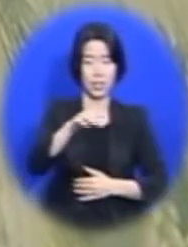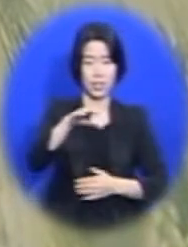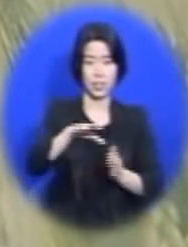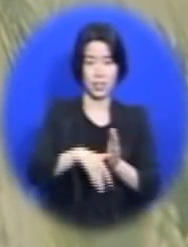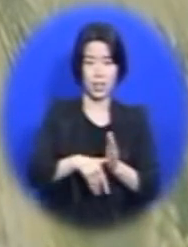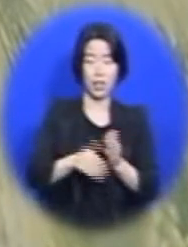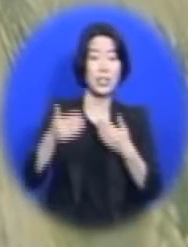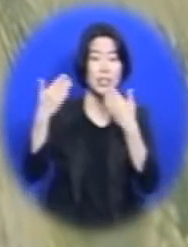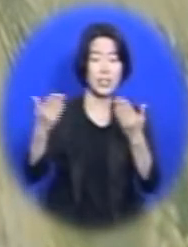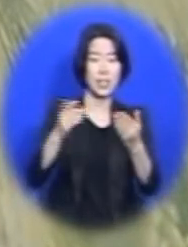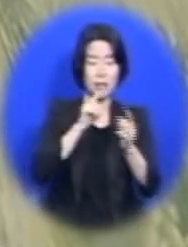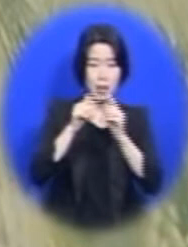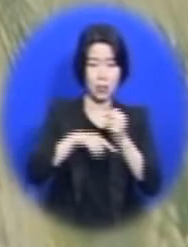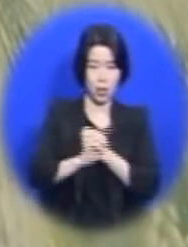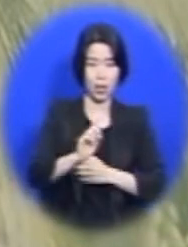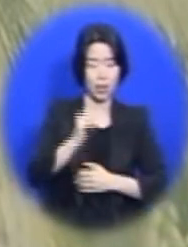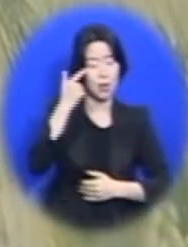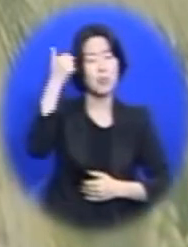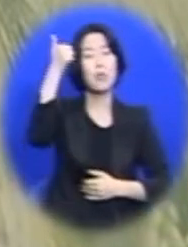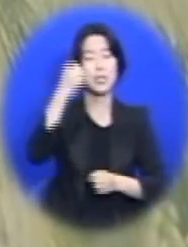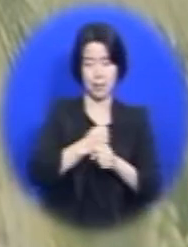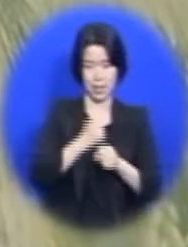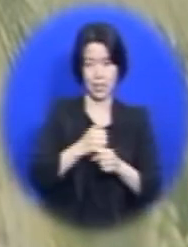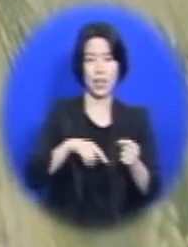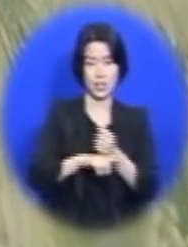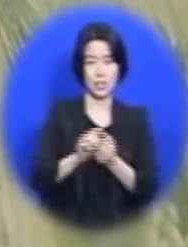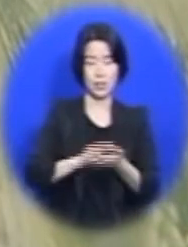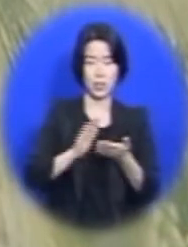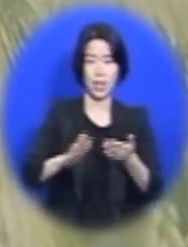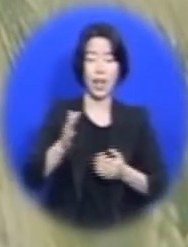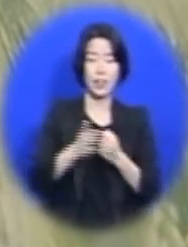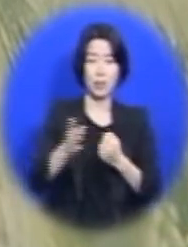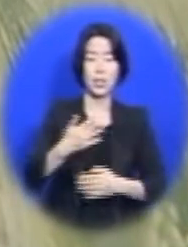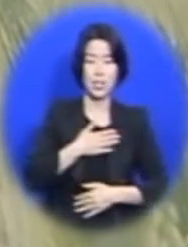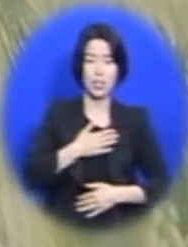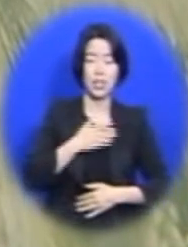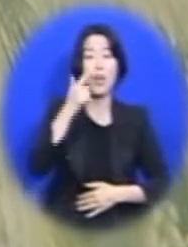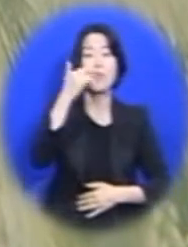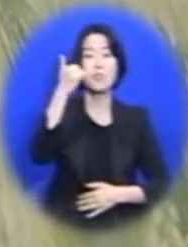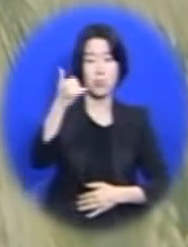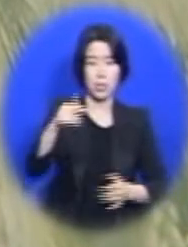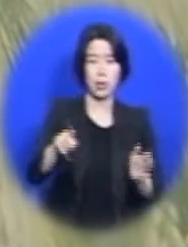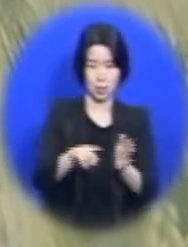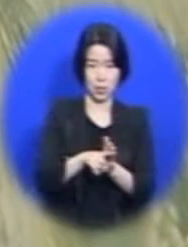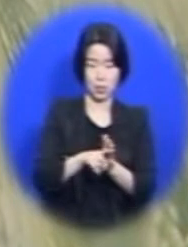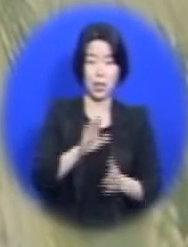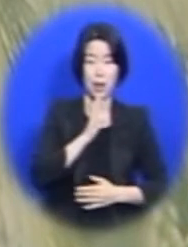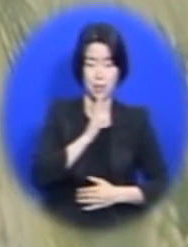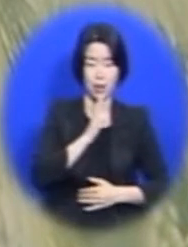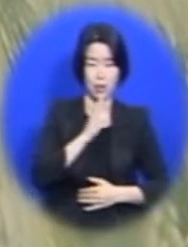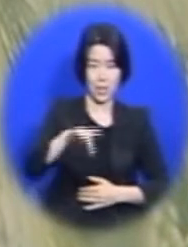바친다는 뜻은 뭐 목사가 되게 한다는 뜻이었죠. 그래서 저는 저희 부모님의 믿음이